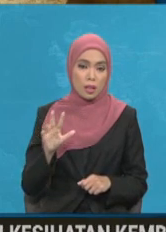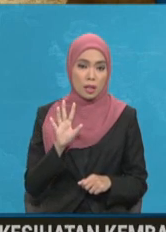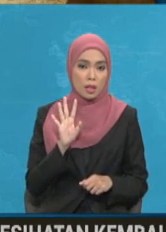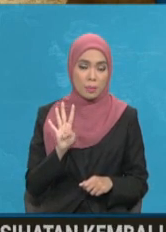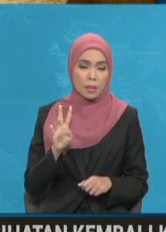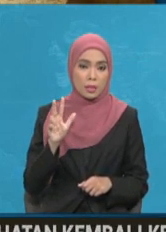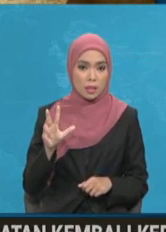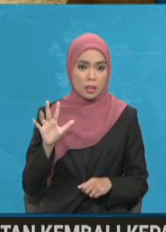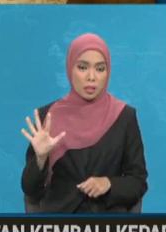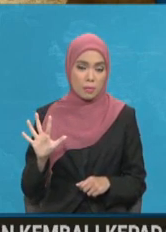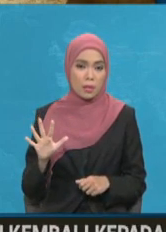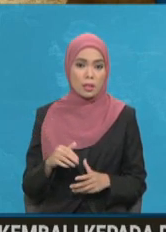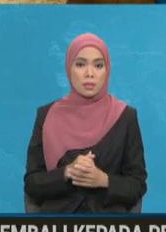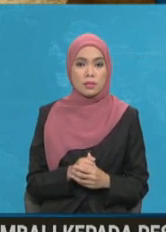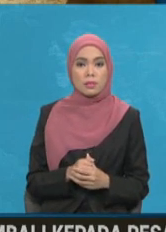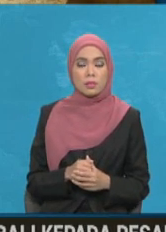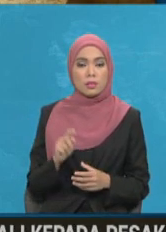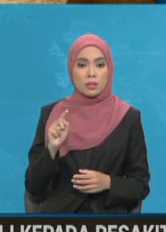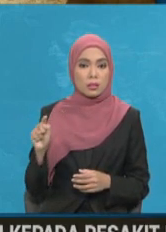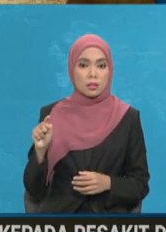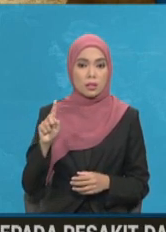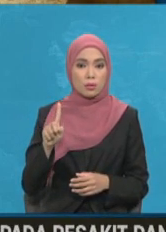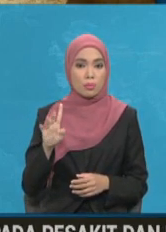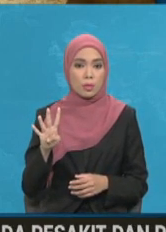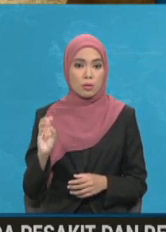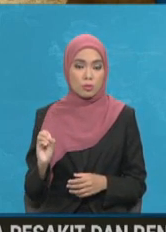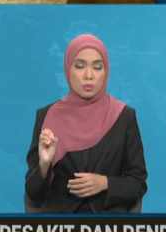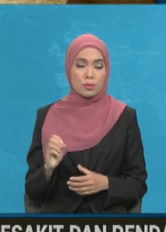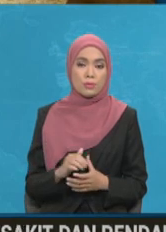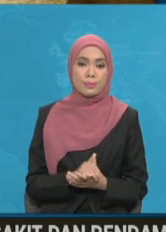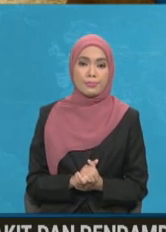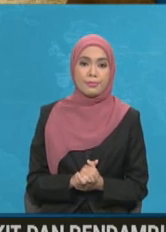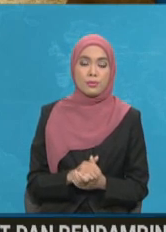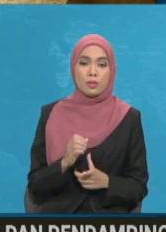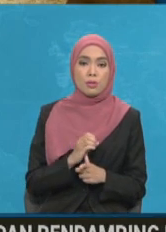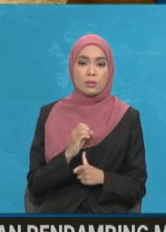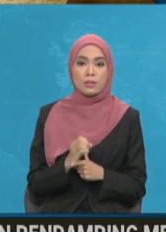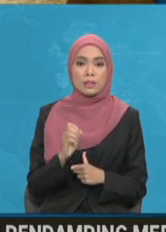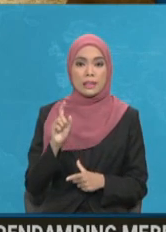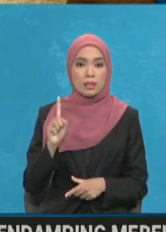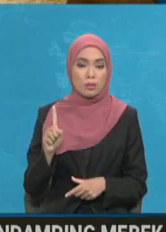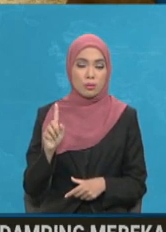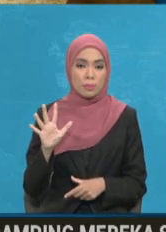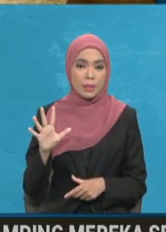3334335 sambungan 1 4 0 4 atau 1153